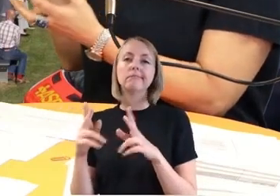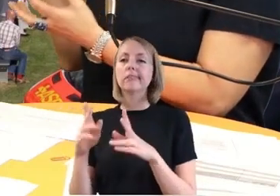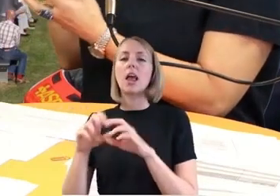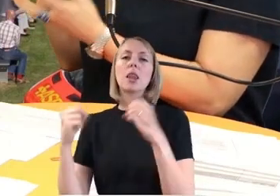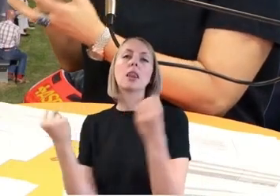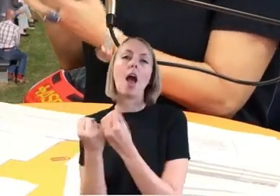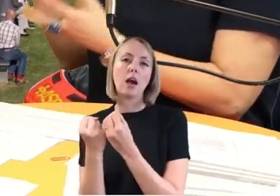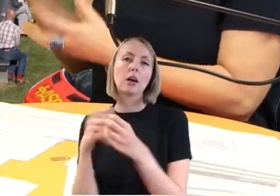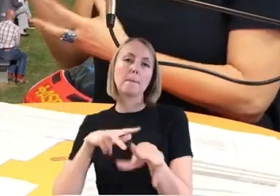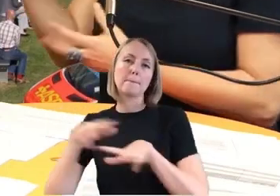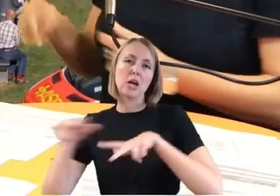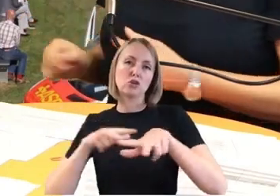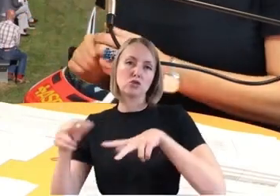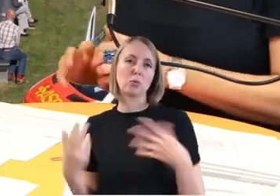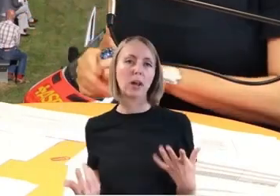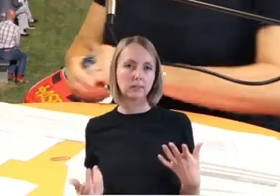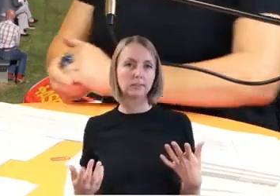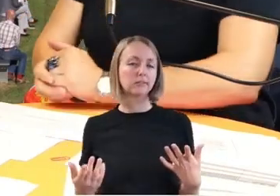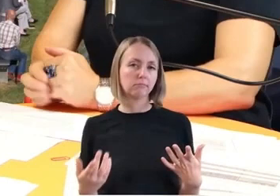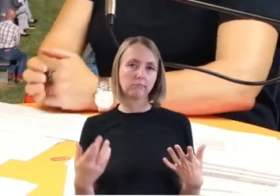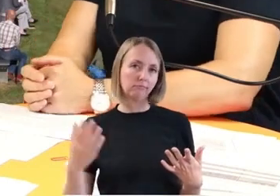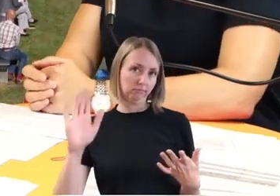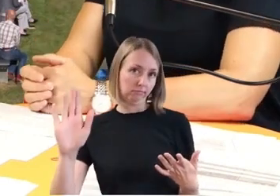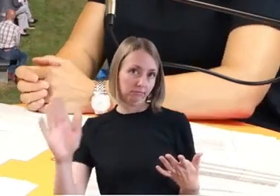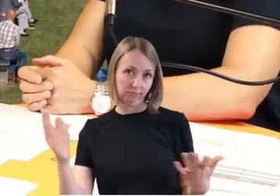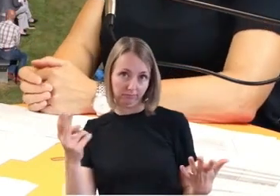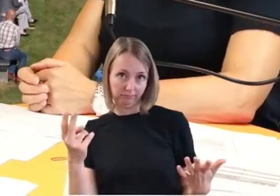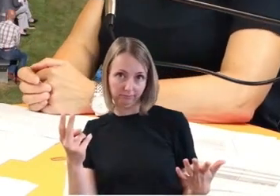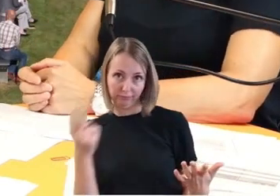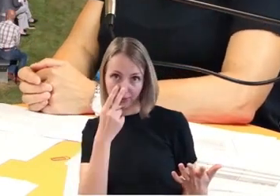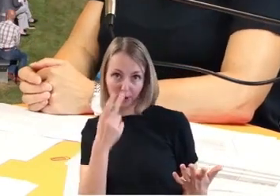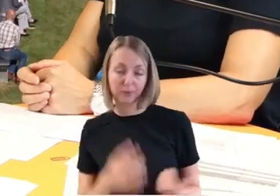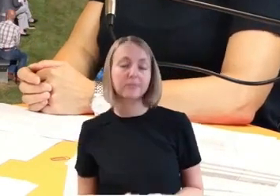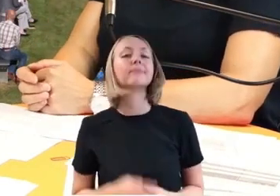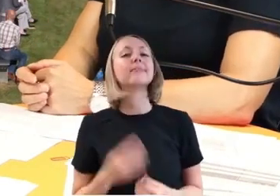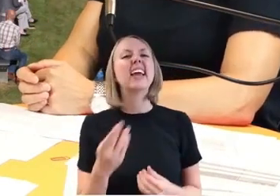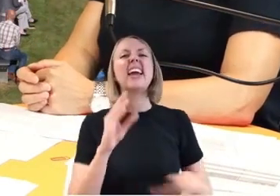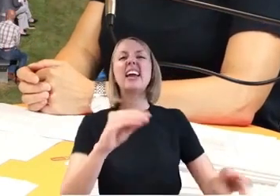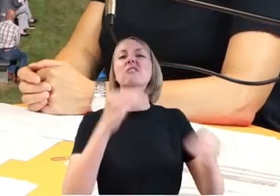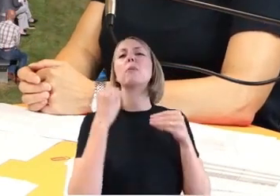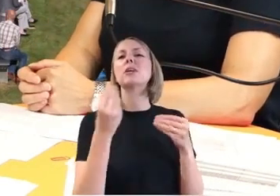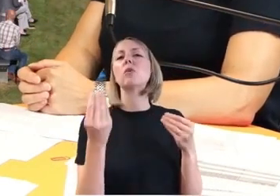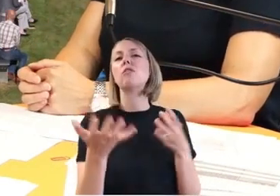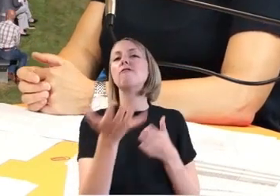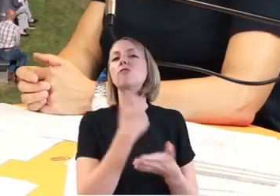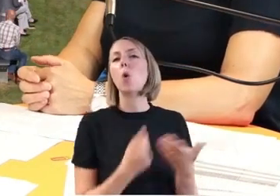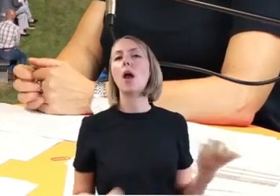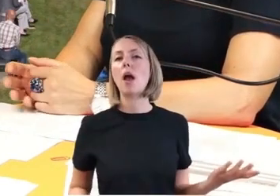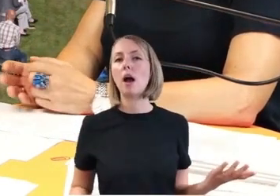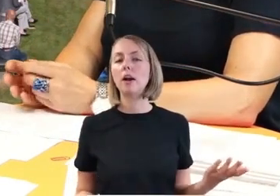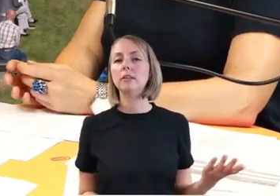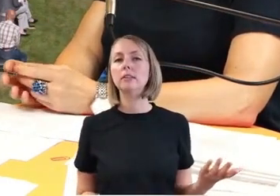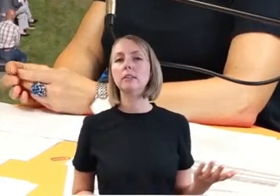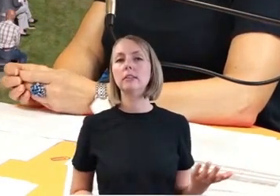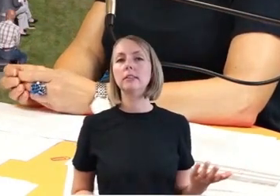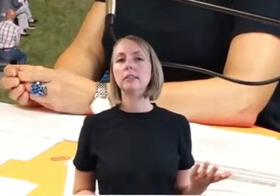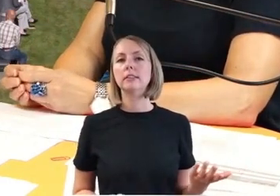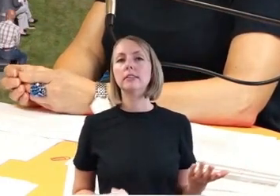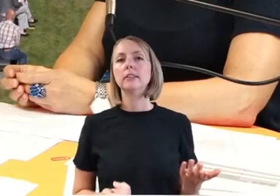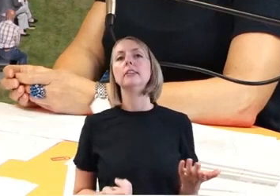sammler genau richtig woher bekommen wir unsere informationen nun das stammt natürlich